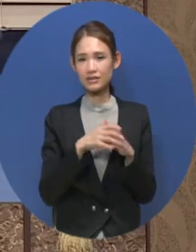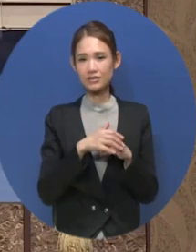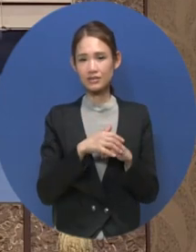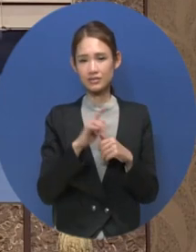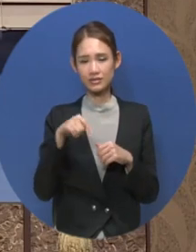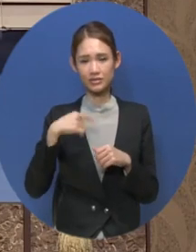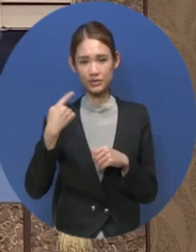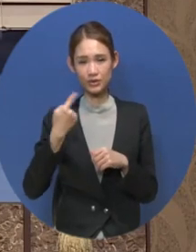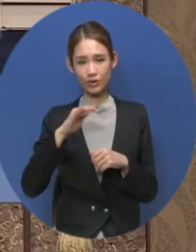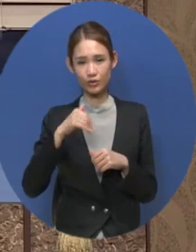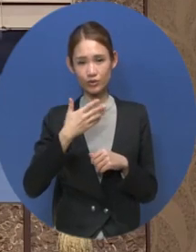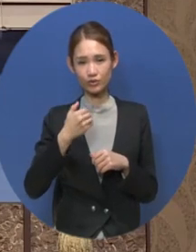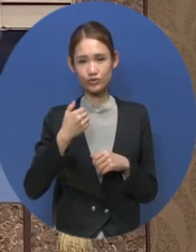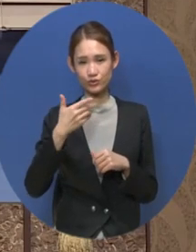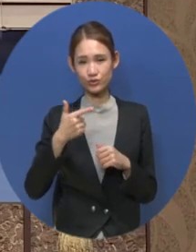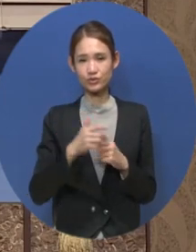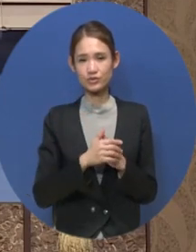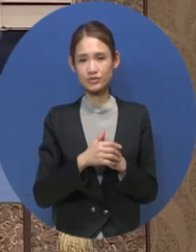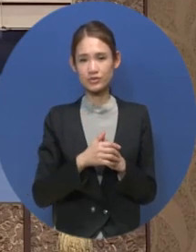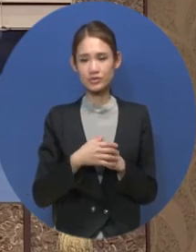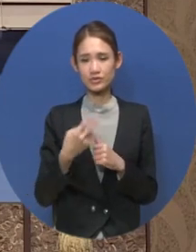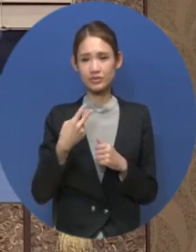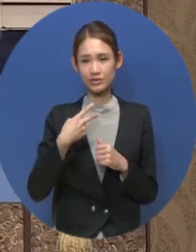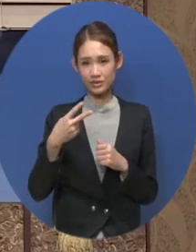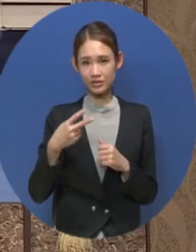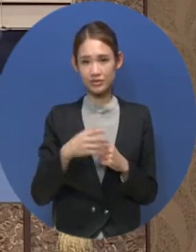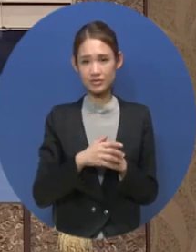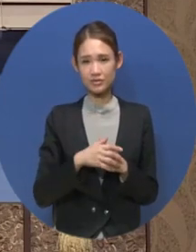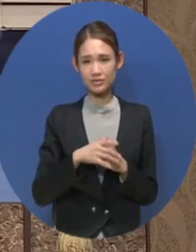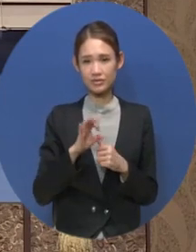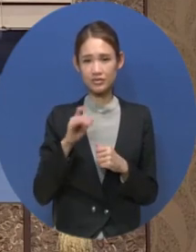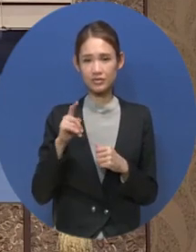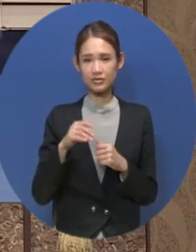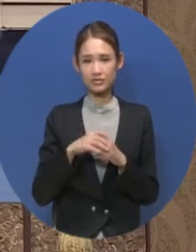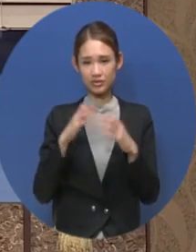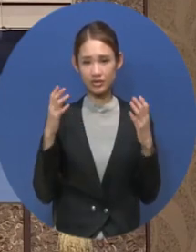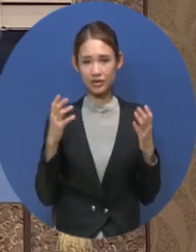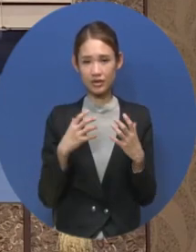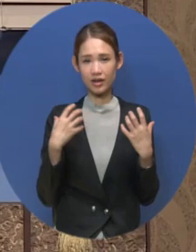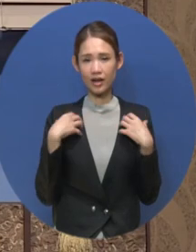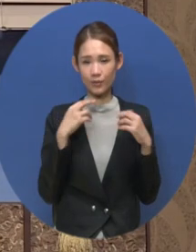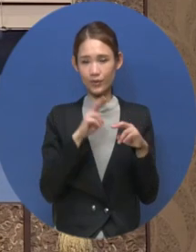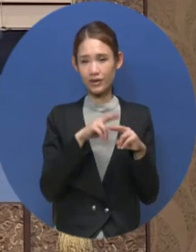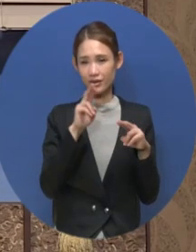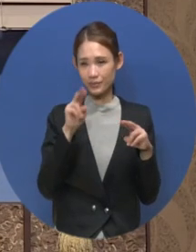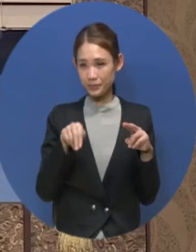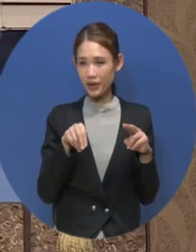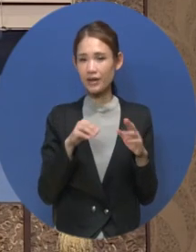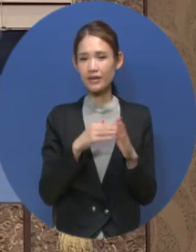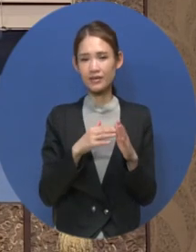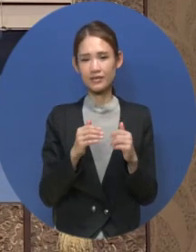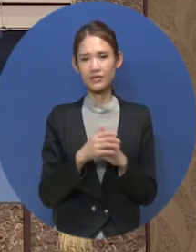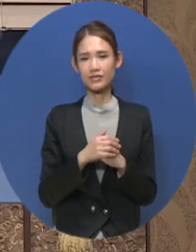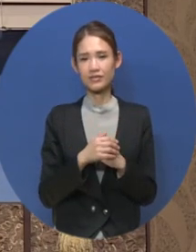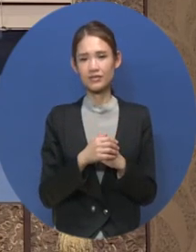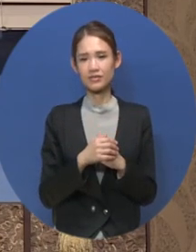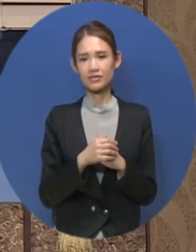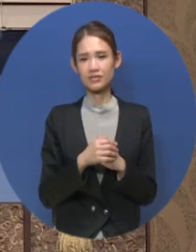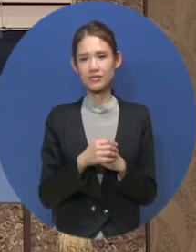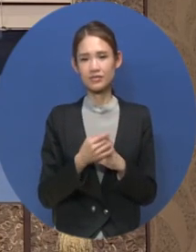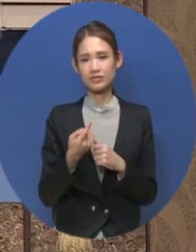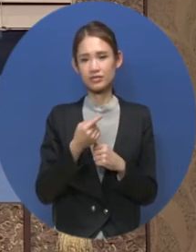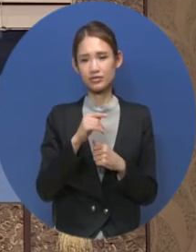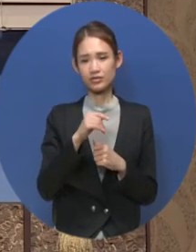그다음에 96년도 애틀란타 패럴림픽, 시드니, 그다음에 아테네까지 하고 제가 은퇴를 했는데요. 예. 사실